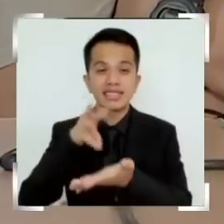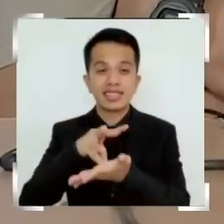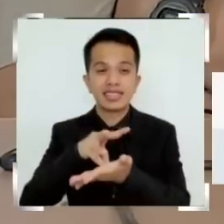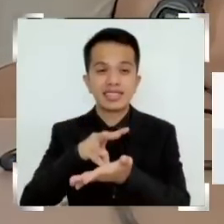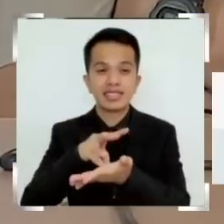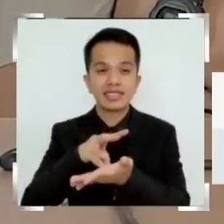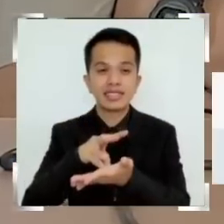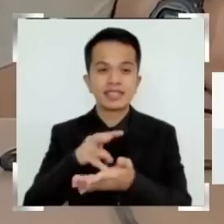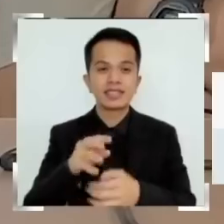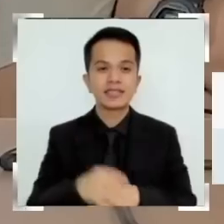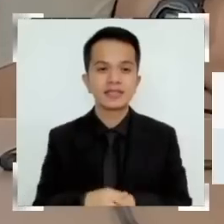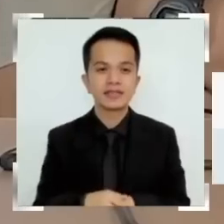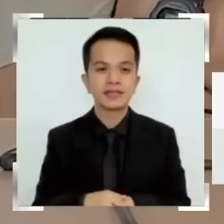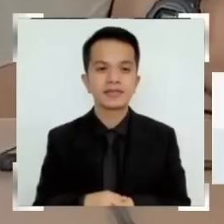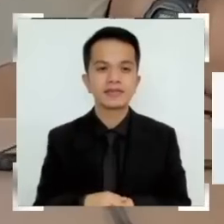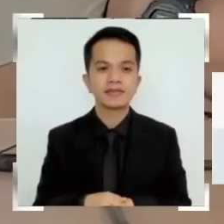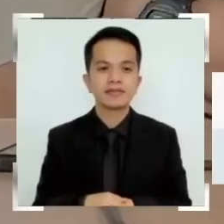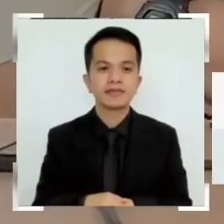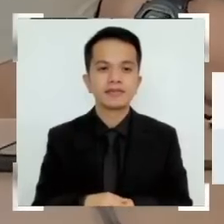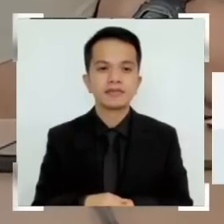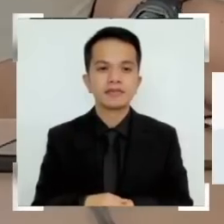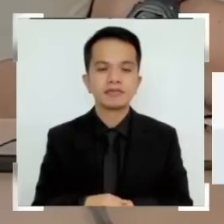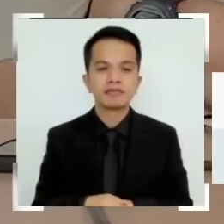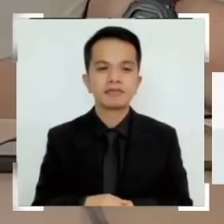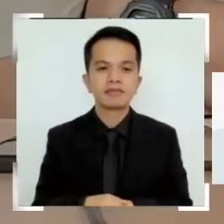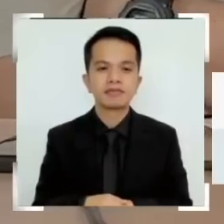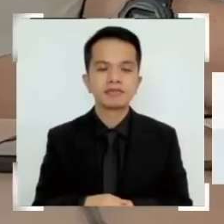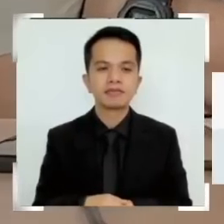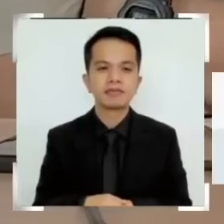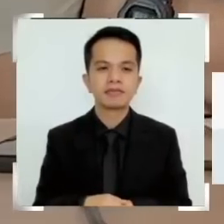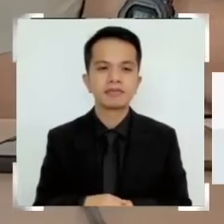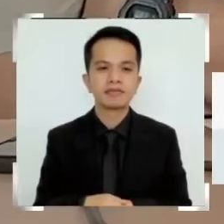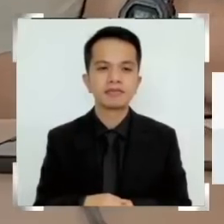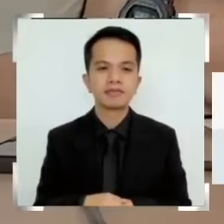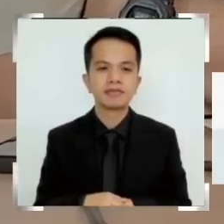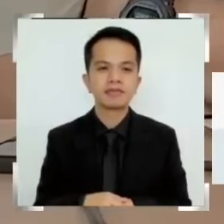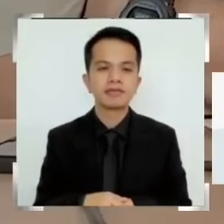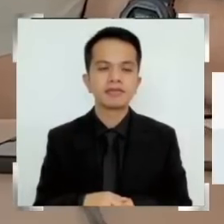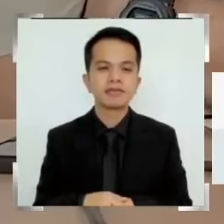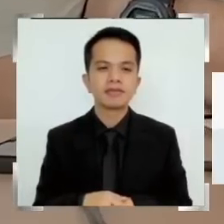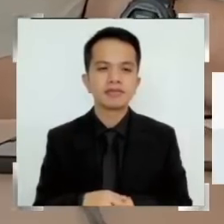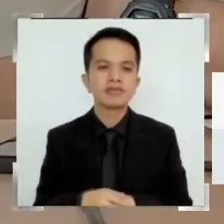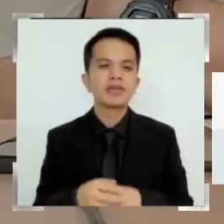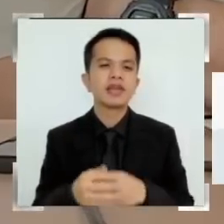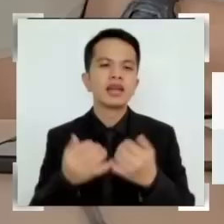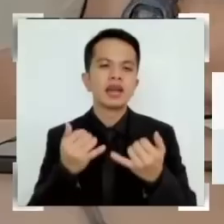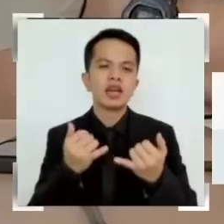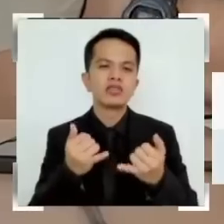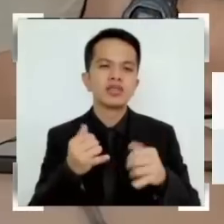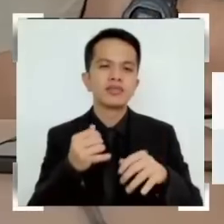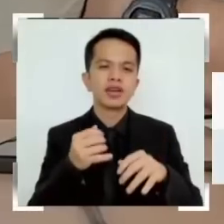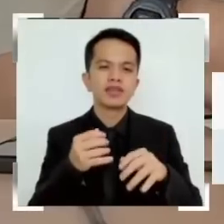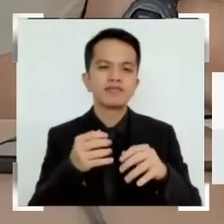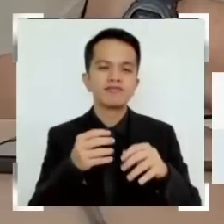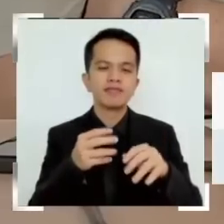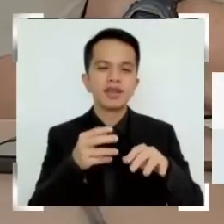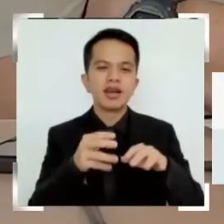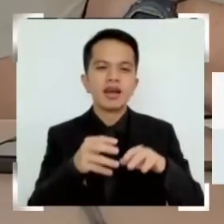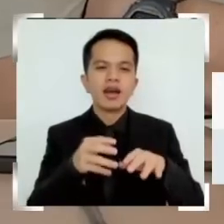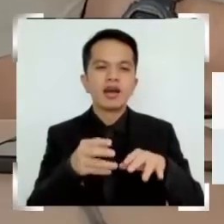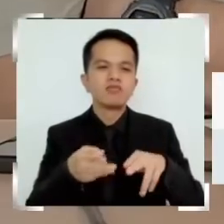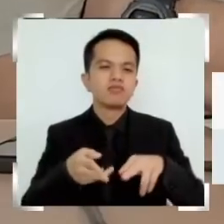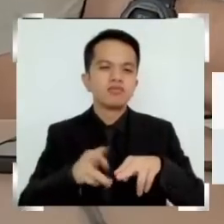lang is only 33 millimeters na parang magpapataas lang ng ilang meters. Hindi po siya magkakos